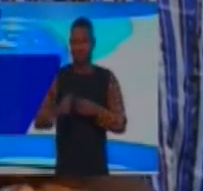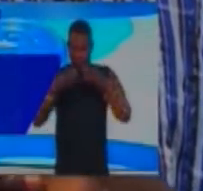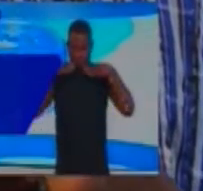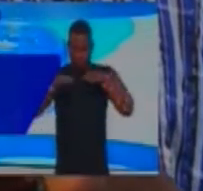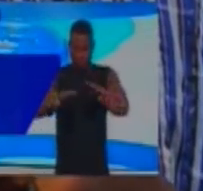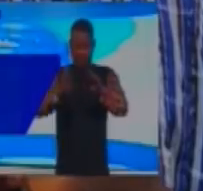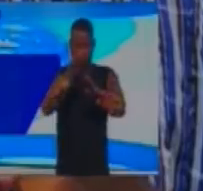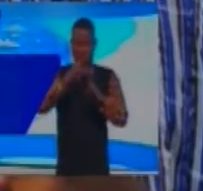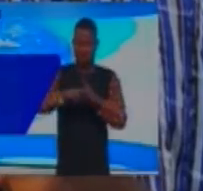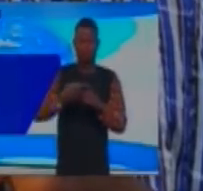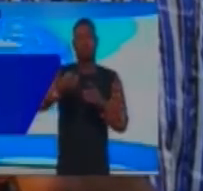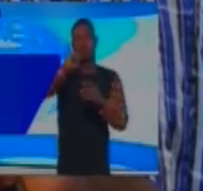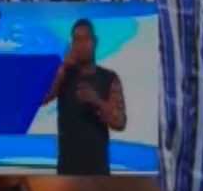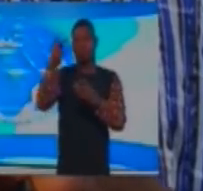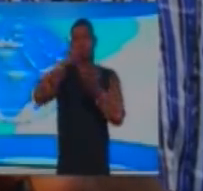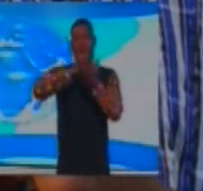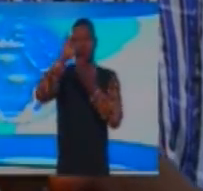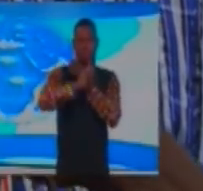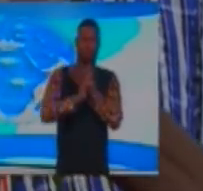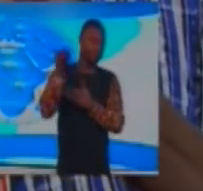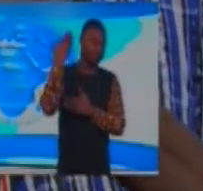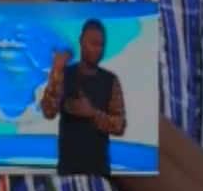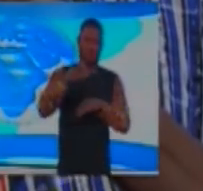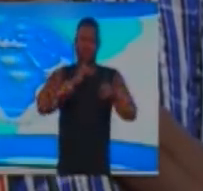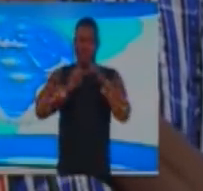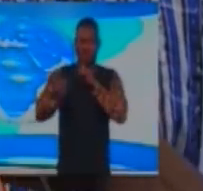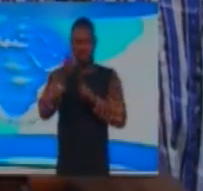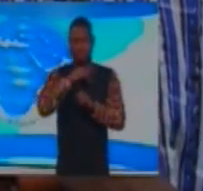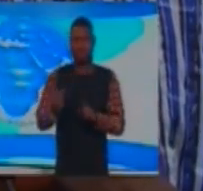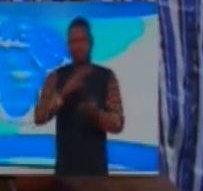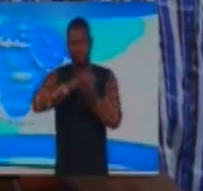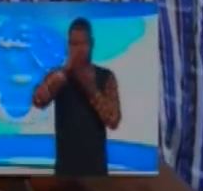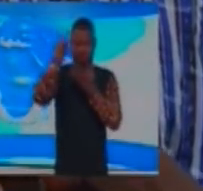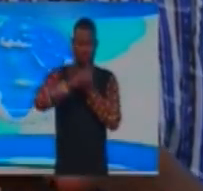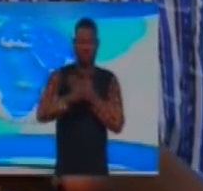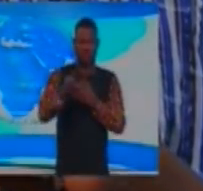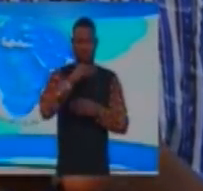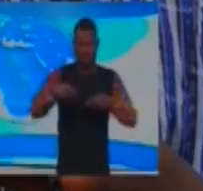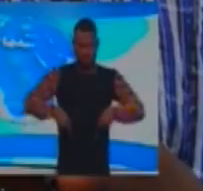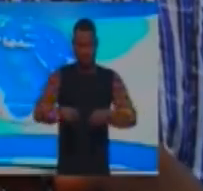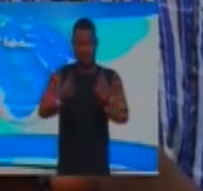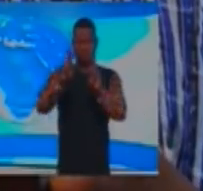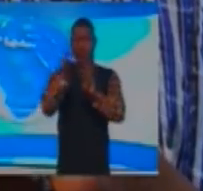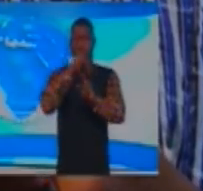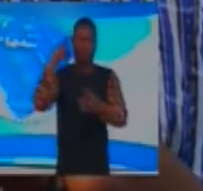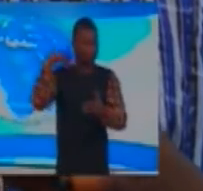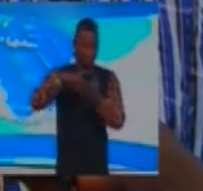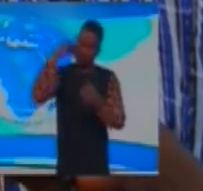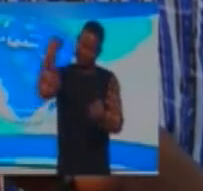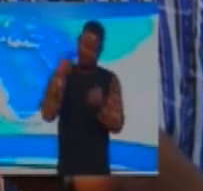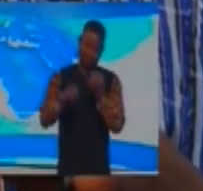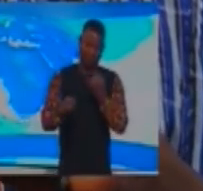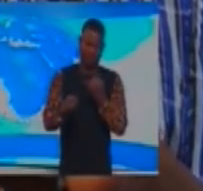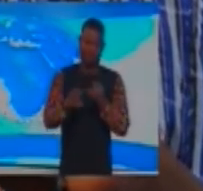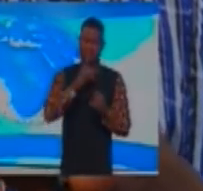lancées le 12 mai dernier. Il faut également parler du projet de la voie où les études ont été bouclées et donc ils